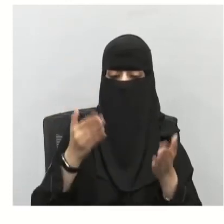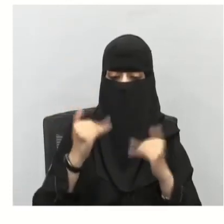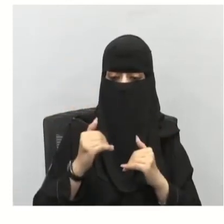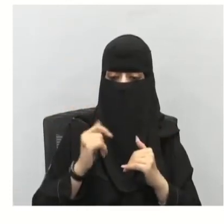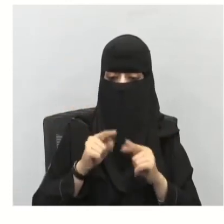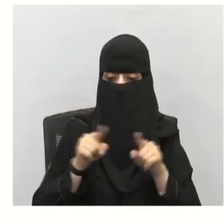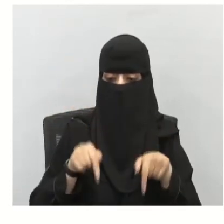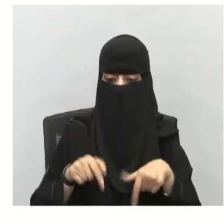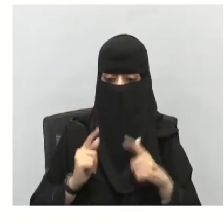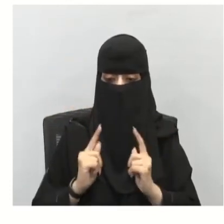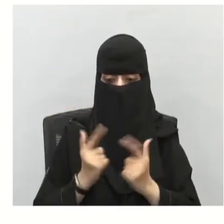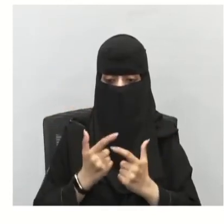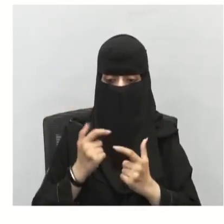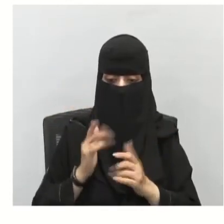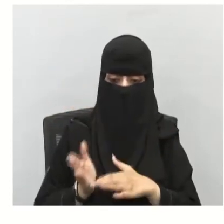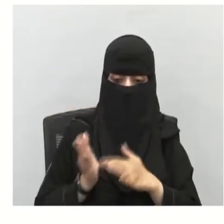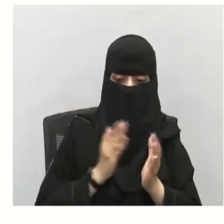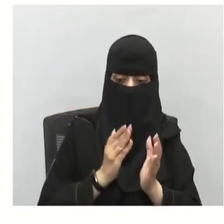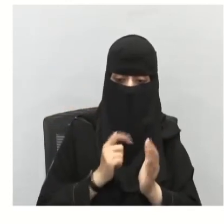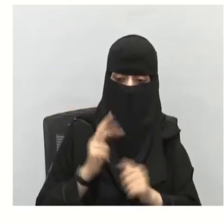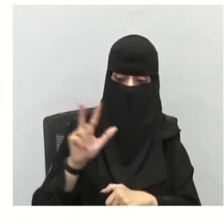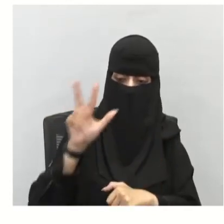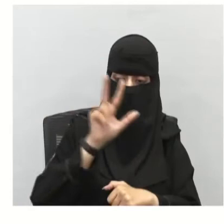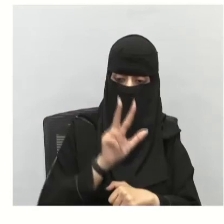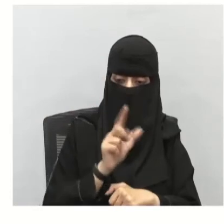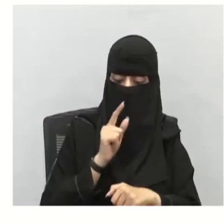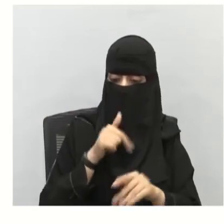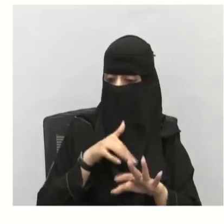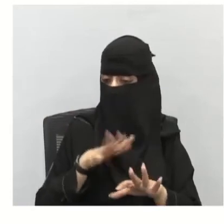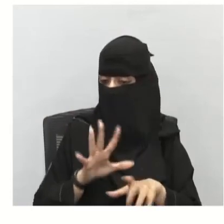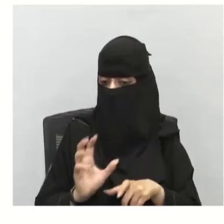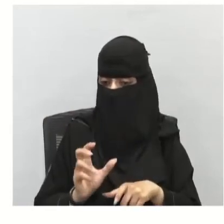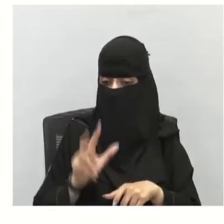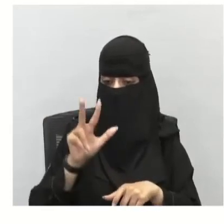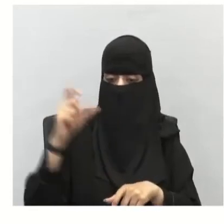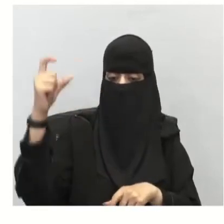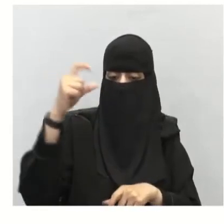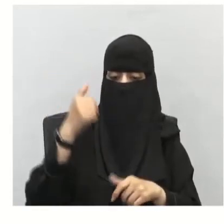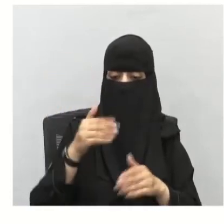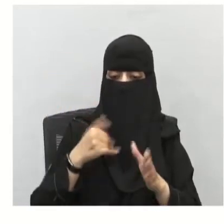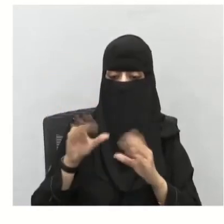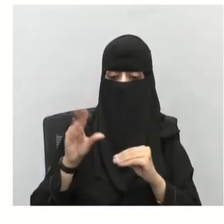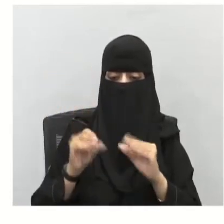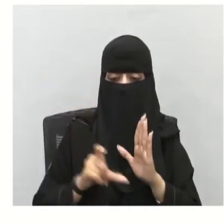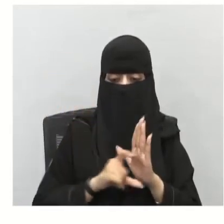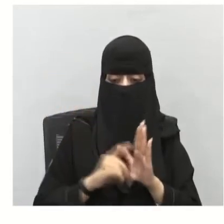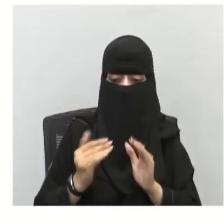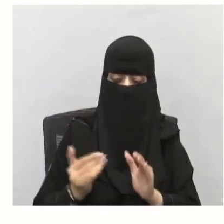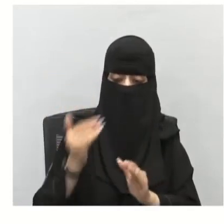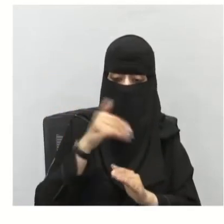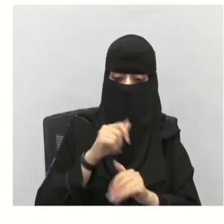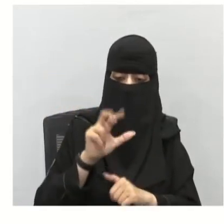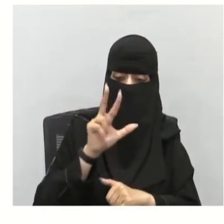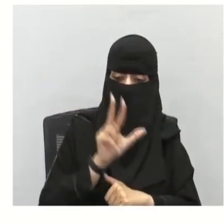معركة المعركة نوعها قمرية. قصة